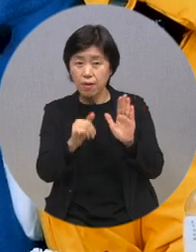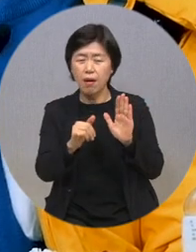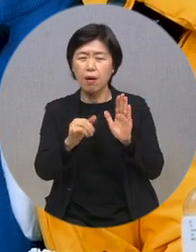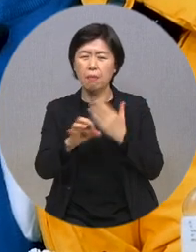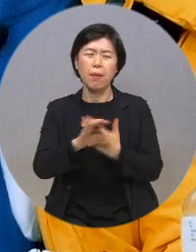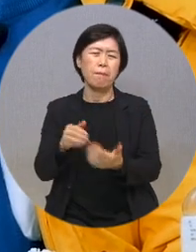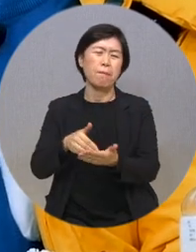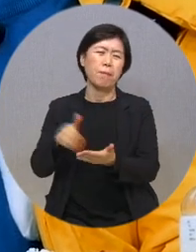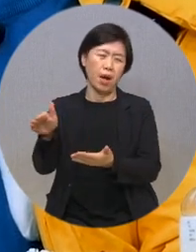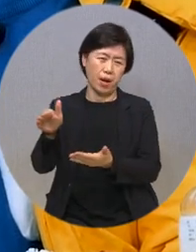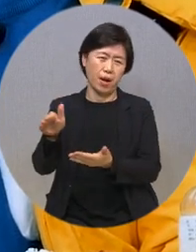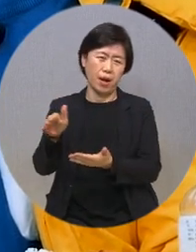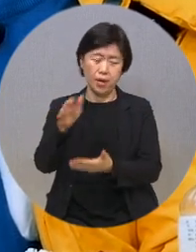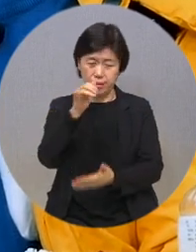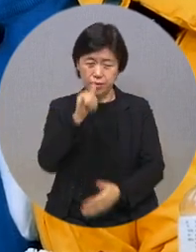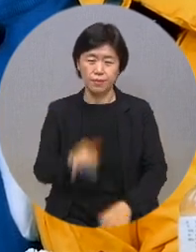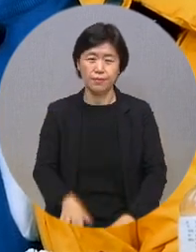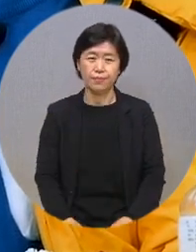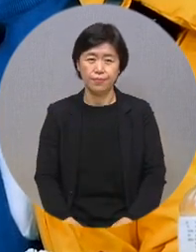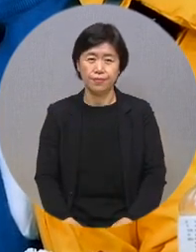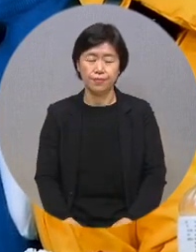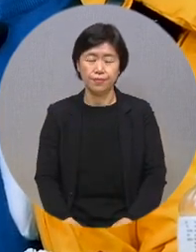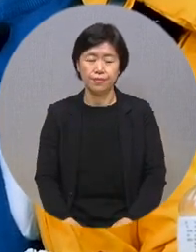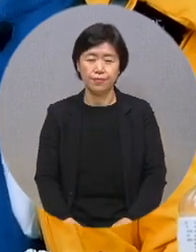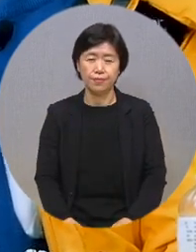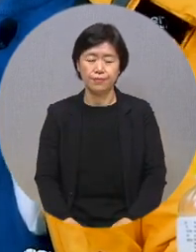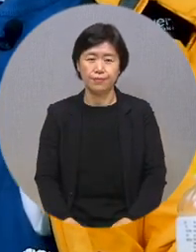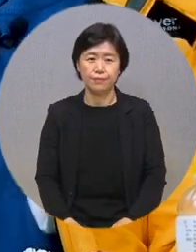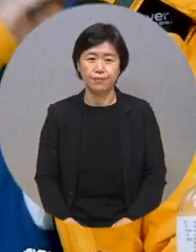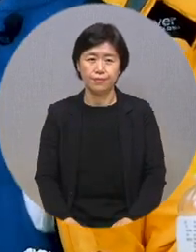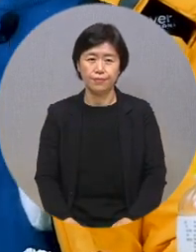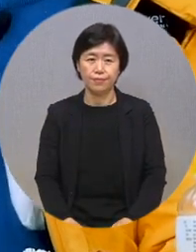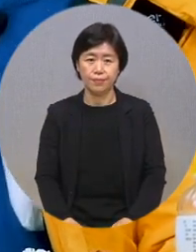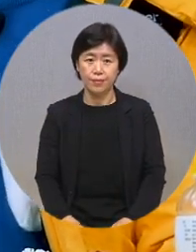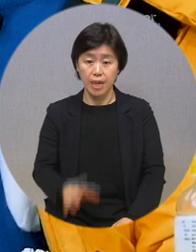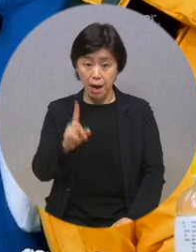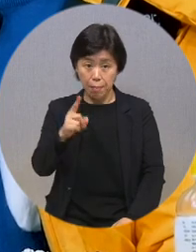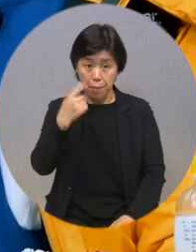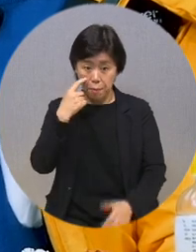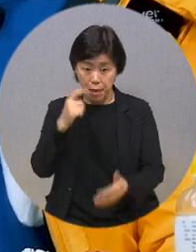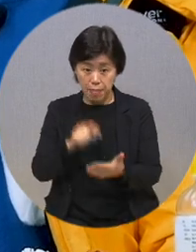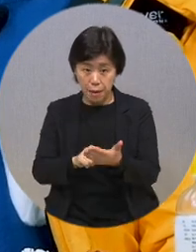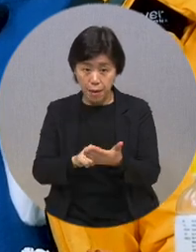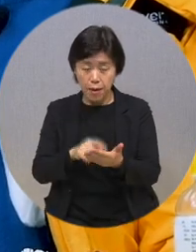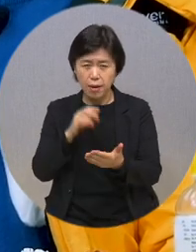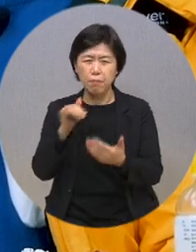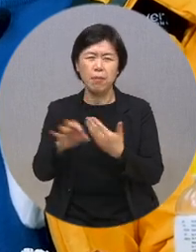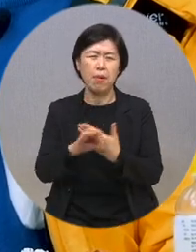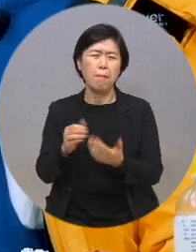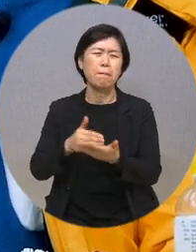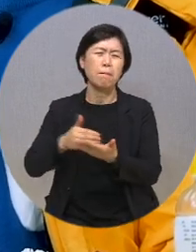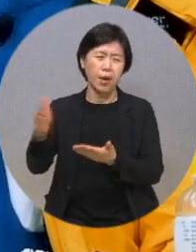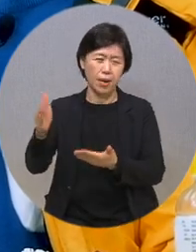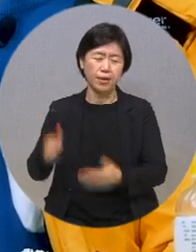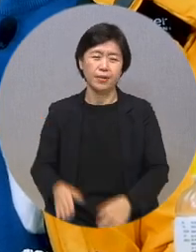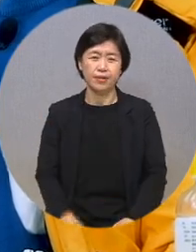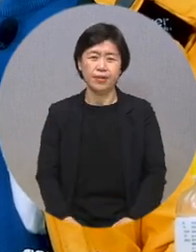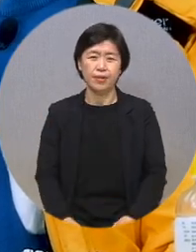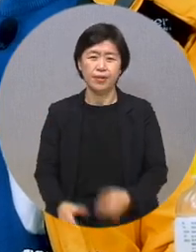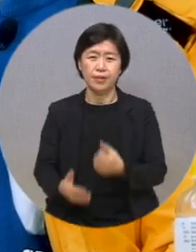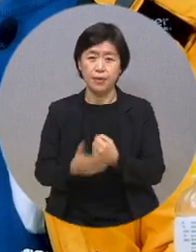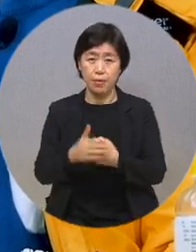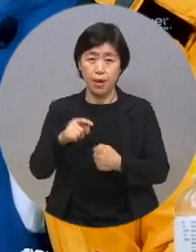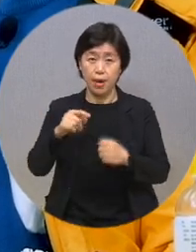남도장터 퇴출시키는 온스트라이크 아웃제를 시행하고 있습니다. 한 번에 끝. 네. 그래서 남도장터에 입점된